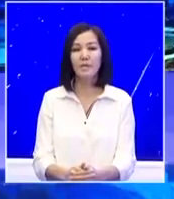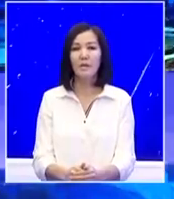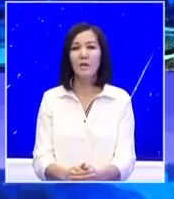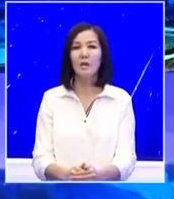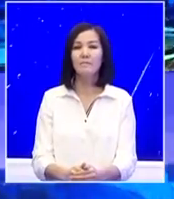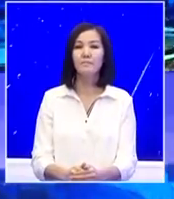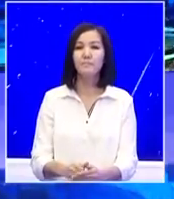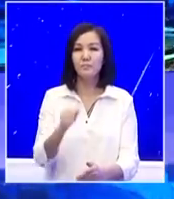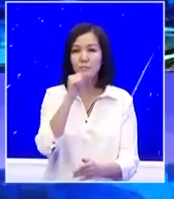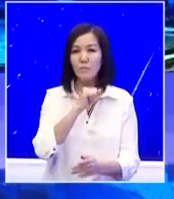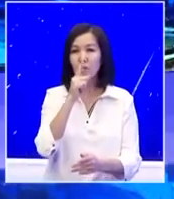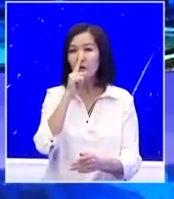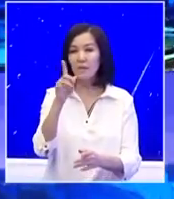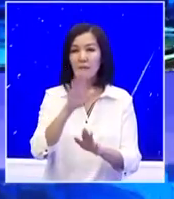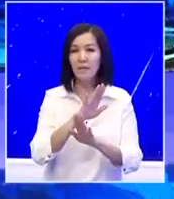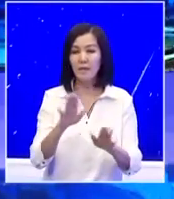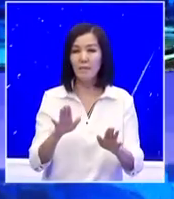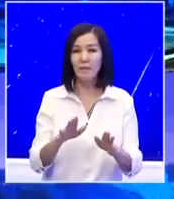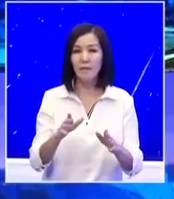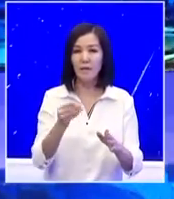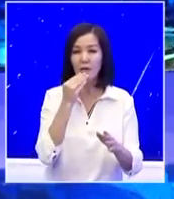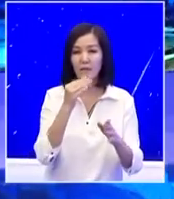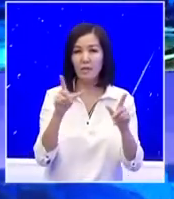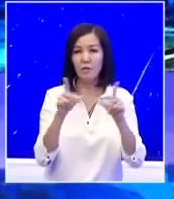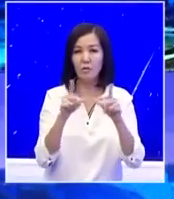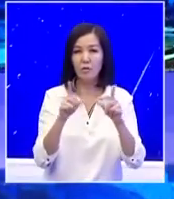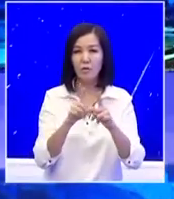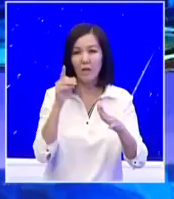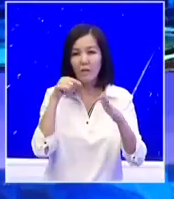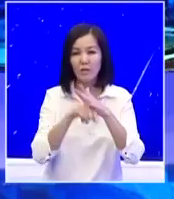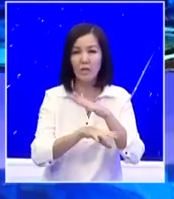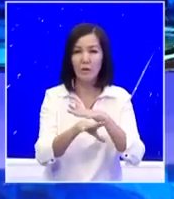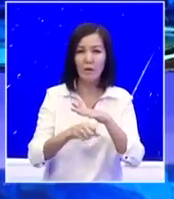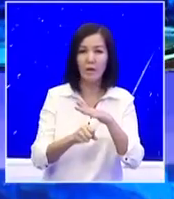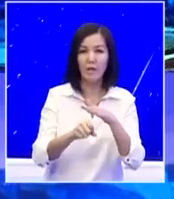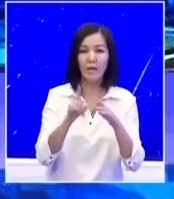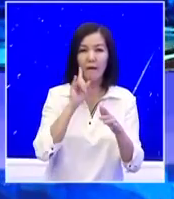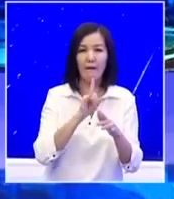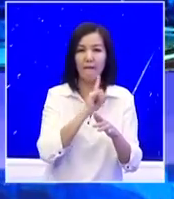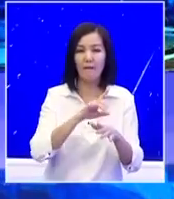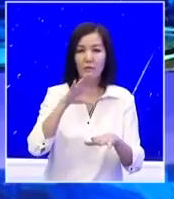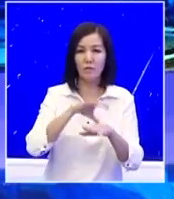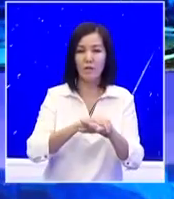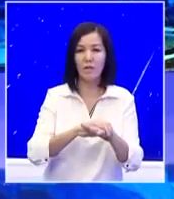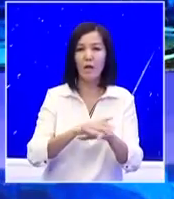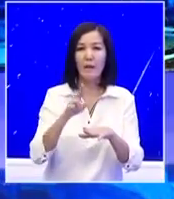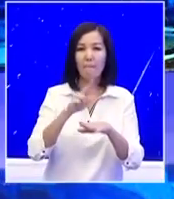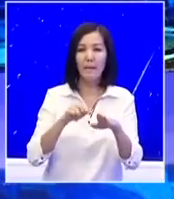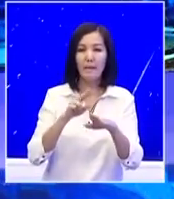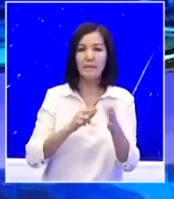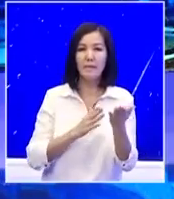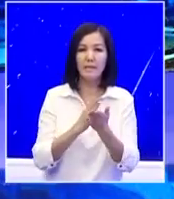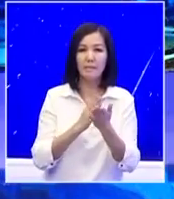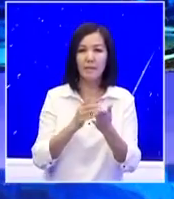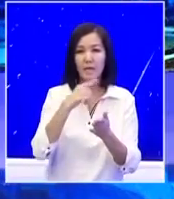Ұры алыстан келмейді. Қарасай ауданында азық-түлік дүкеніне ұрлыққа түскен азаматша ұсталды. Облыстық полиция департаменті